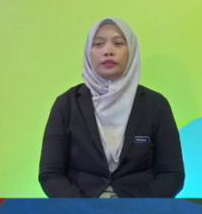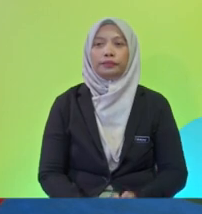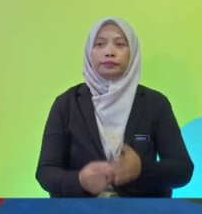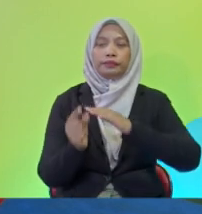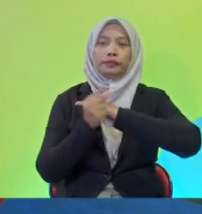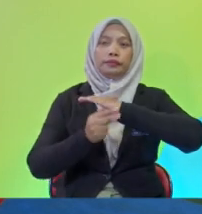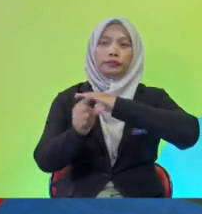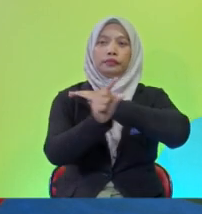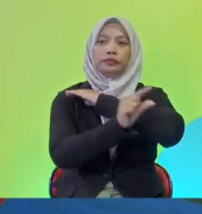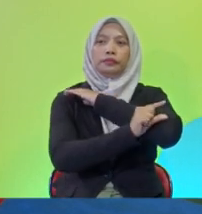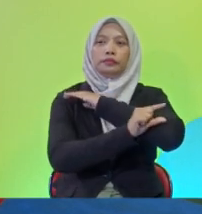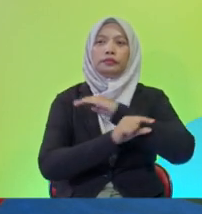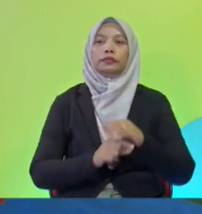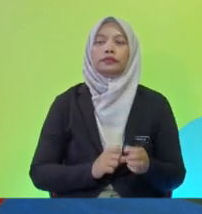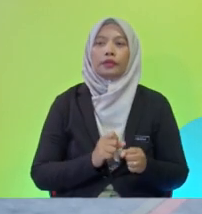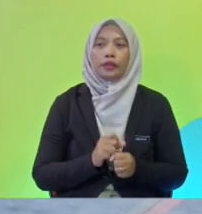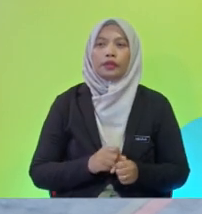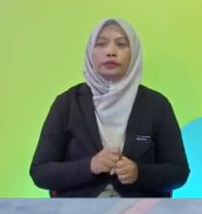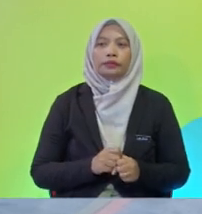Okey. Okey. Okey.